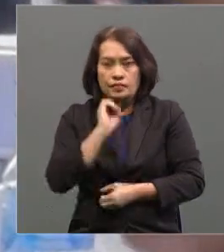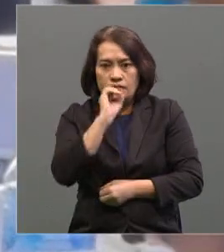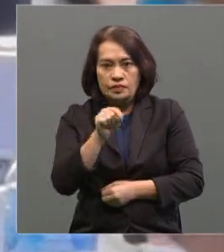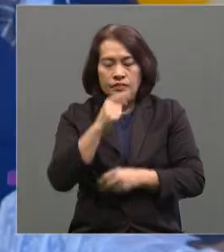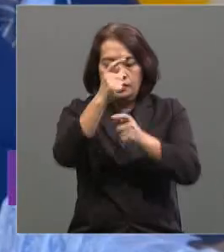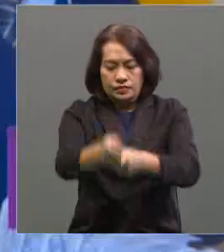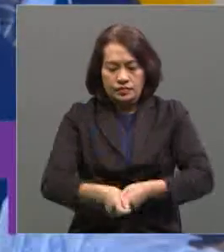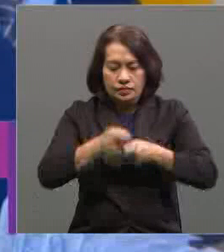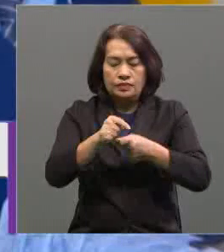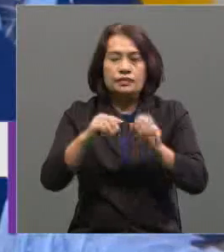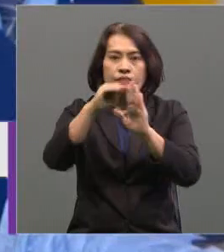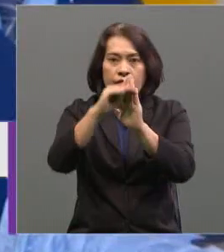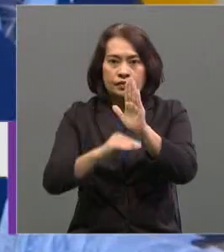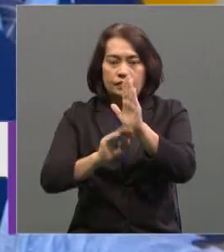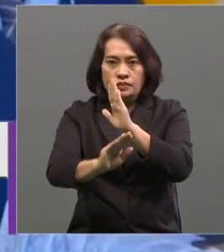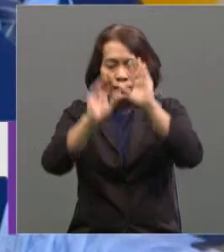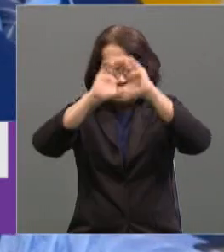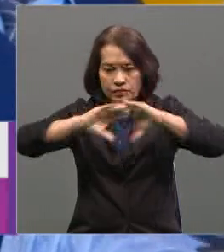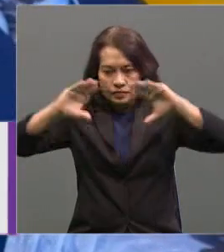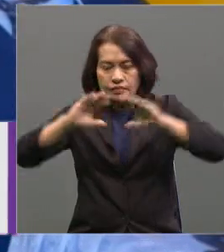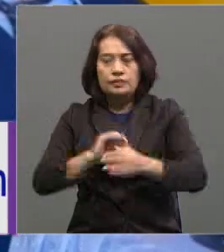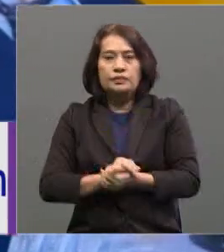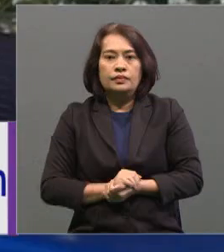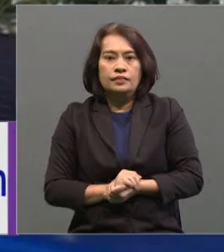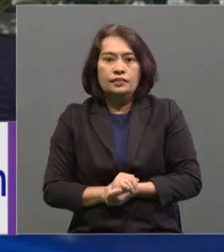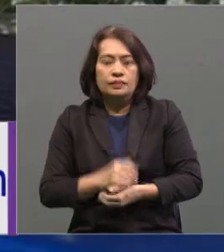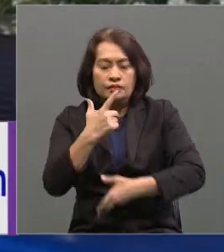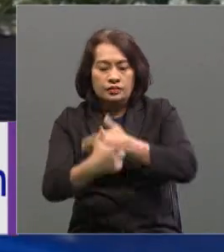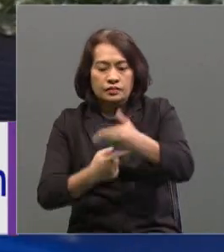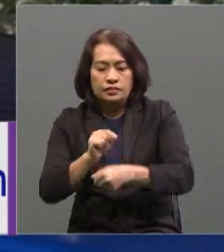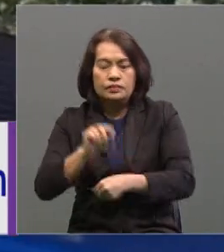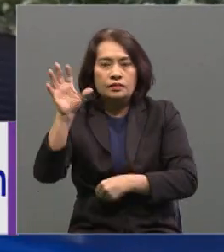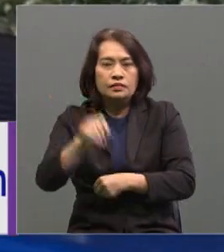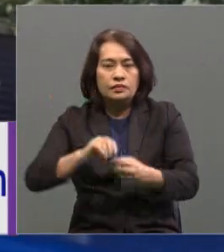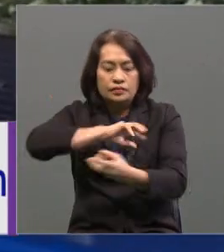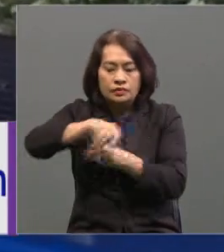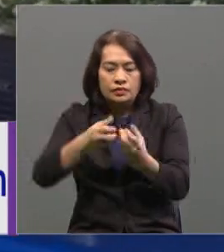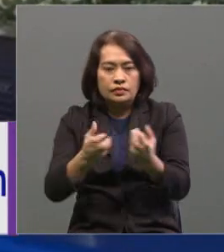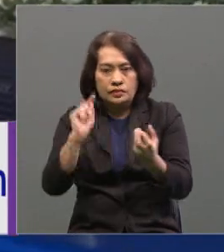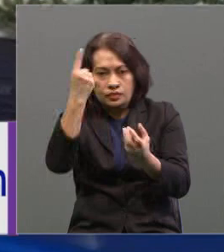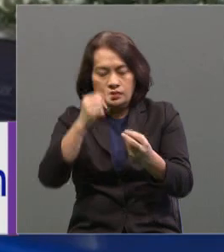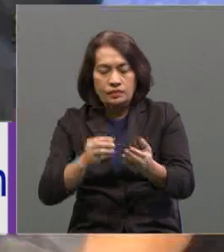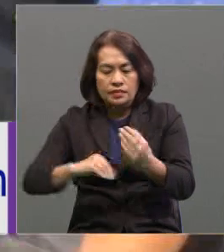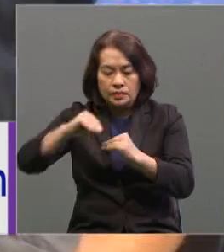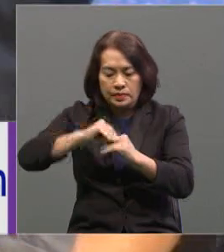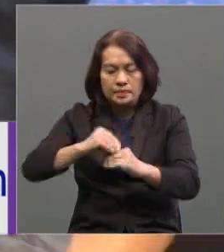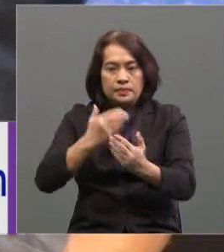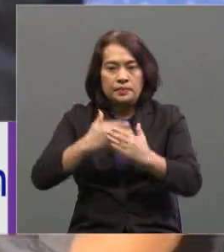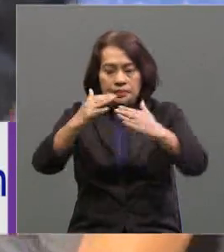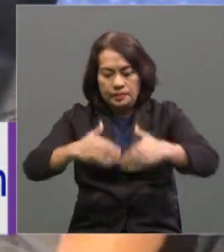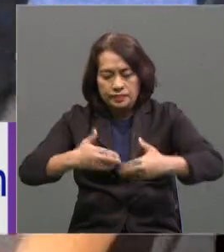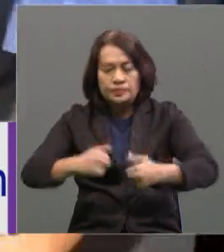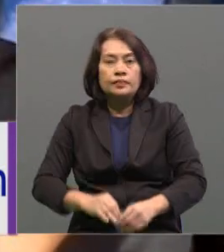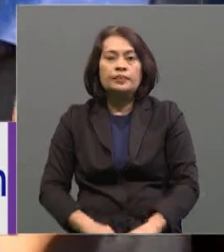เกษตรกรถึงนโยบายของรัฐบาลด้วยในการใช้ตลาดนำนวัตกรรมเพิ่มรายได้ซึ่งนโยบายเนี้ย